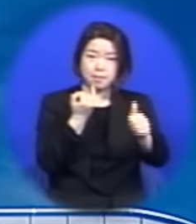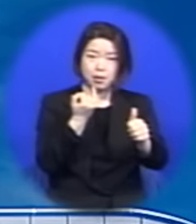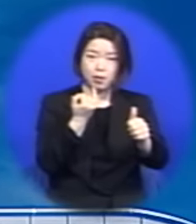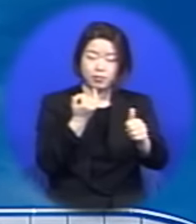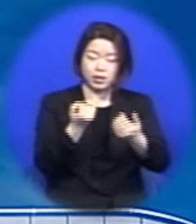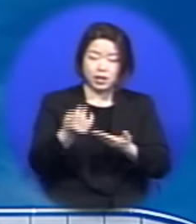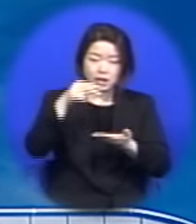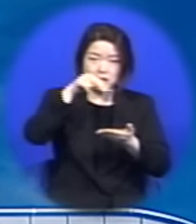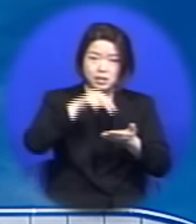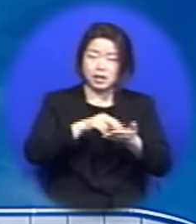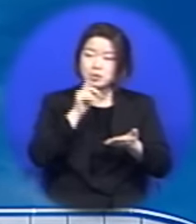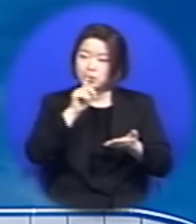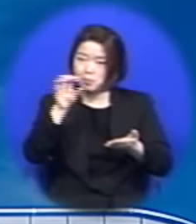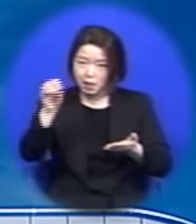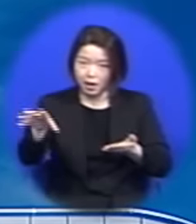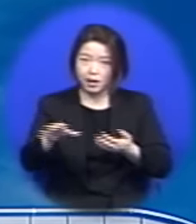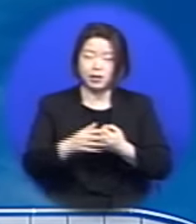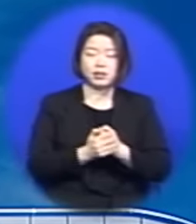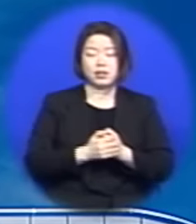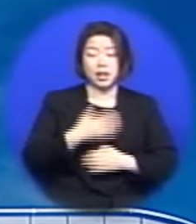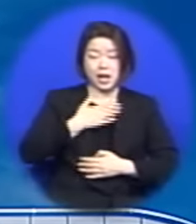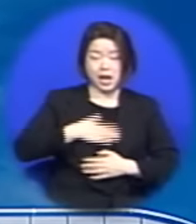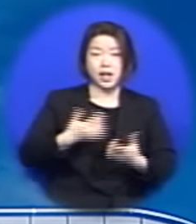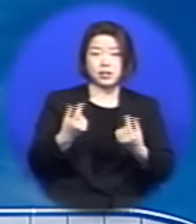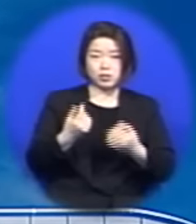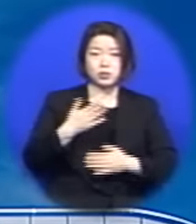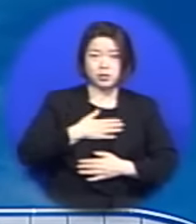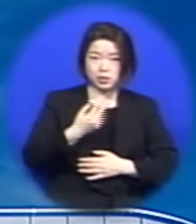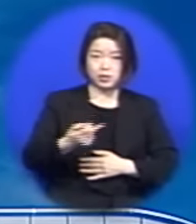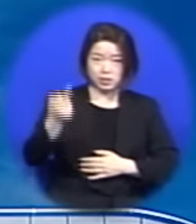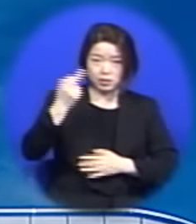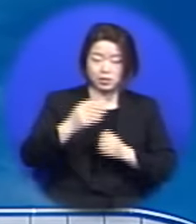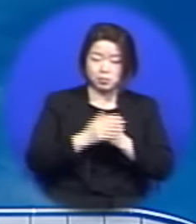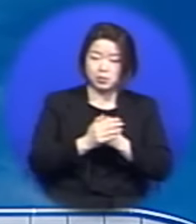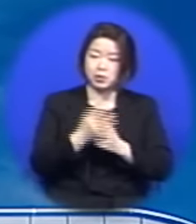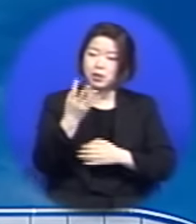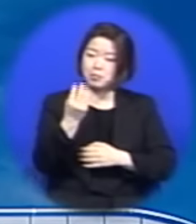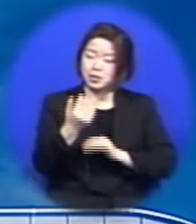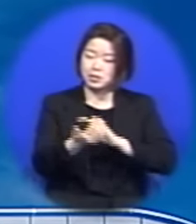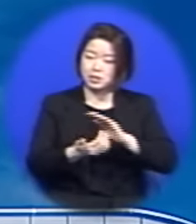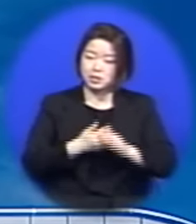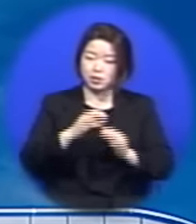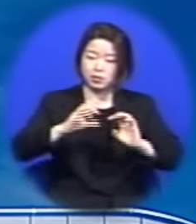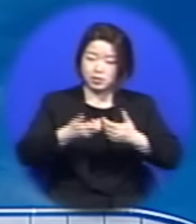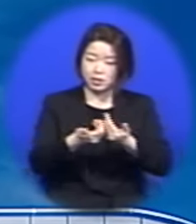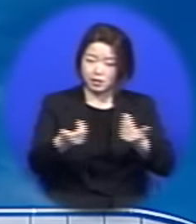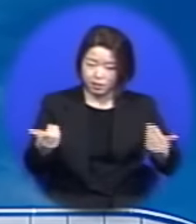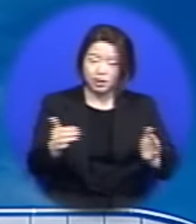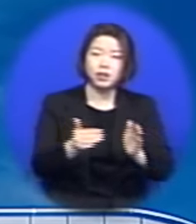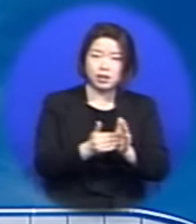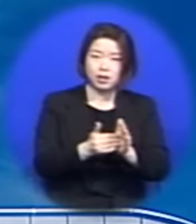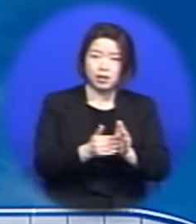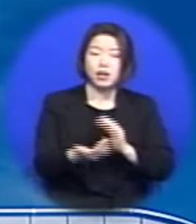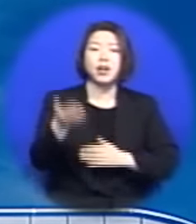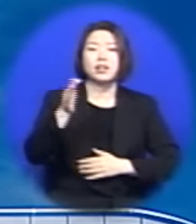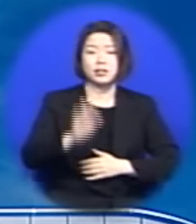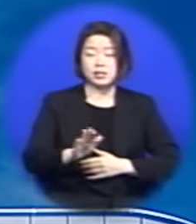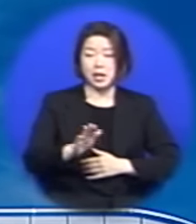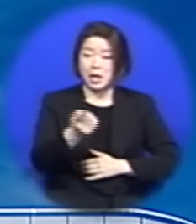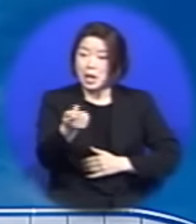이렇게 이야기를 했습니다 알다시피 저희 형님은 며칠 전에 세상을 떠났습니다 그런데